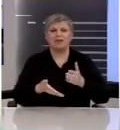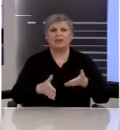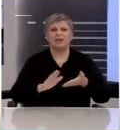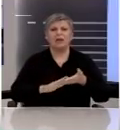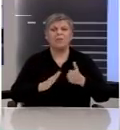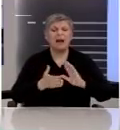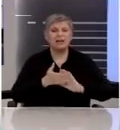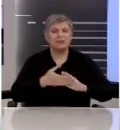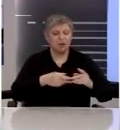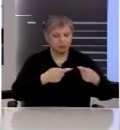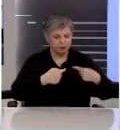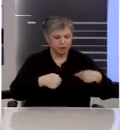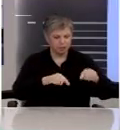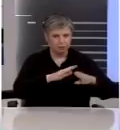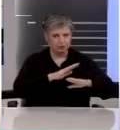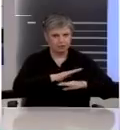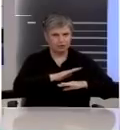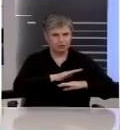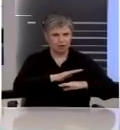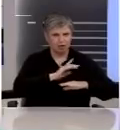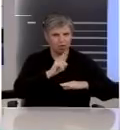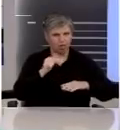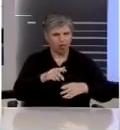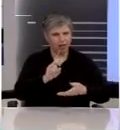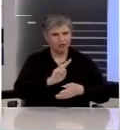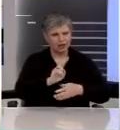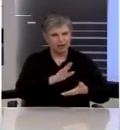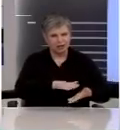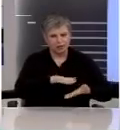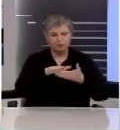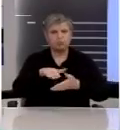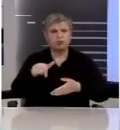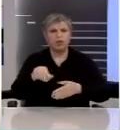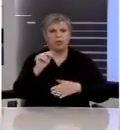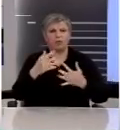από το ΚΙΣΕΑ στη Βουλή. Και ξέρετε, εγώ δεν θέλω να μείνω